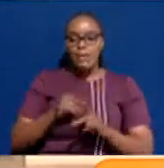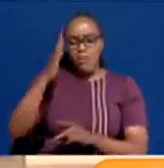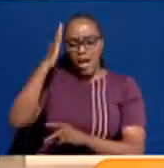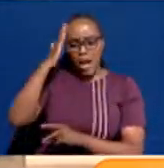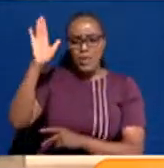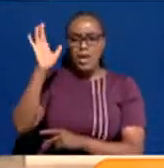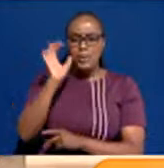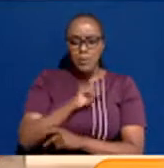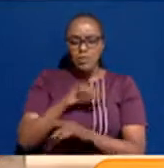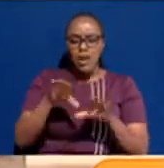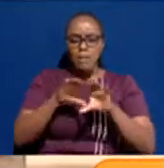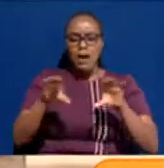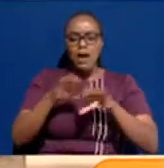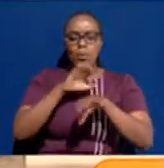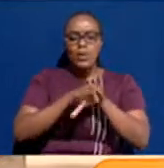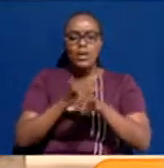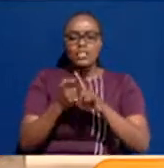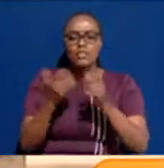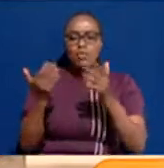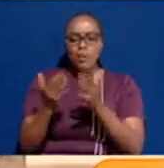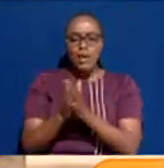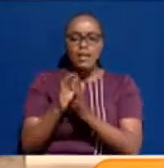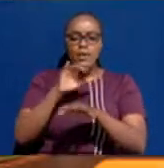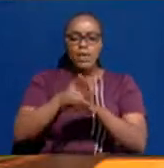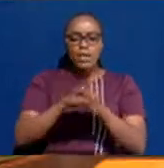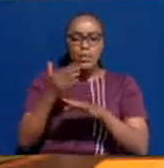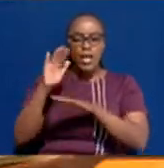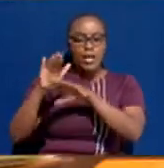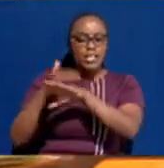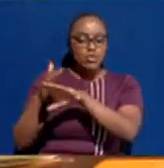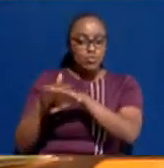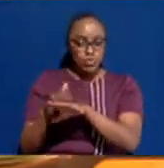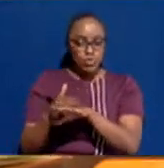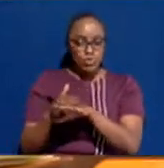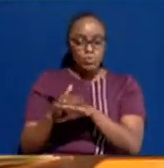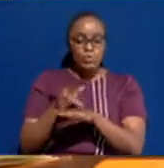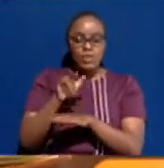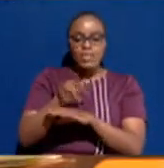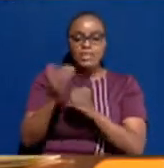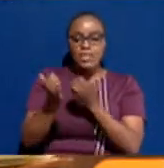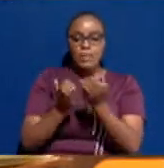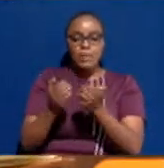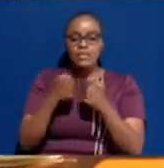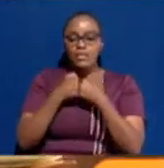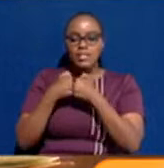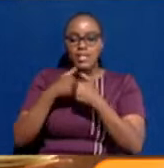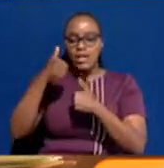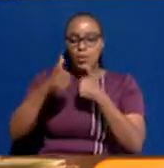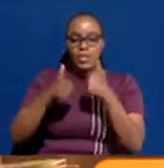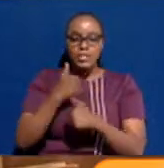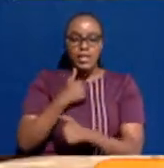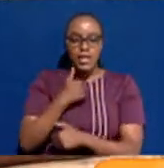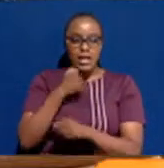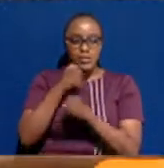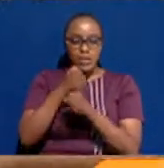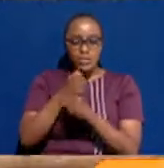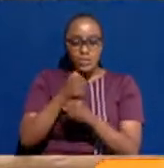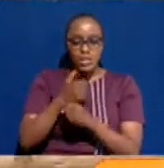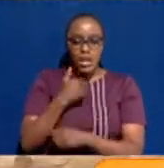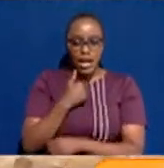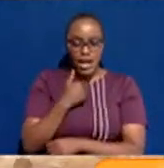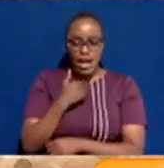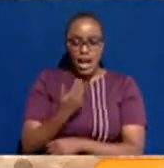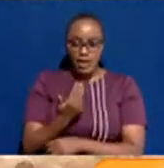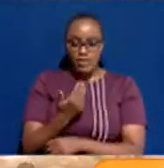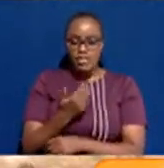wanajua mbao inapatikana wapi, inapatikana Kikuyu. Katika biashara kama hii, pengine changamoto huwa zinakuwa namna gani? Kuna